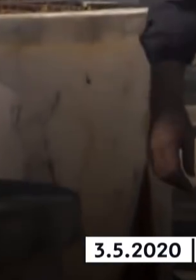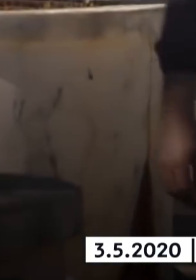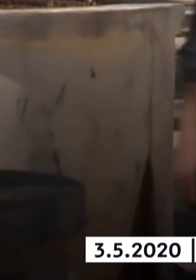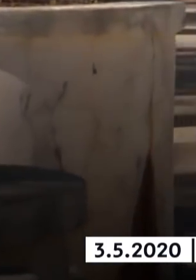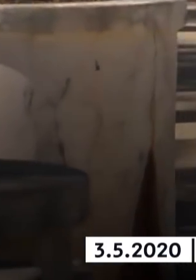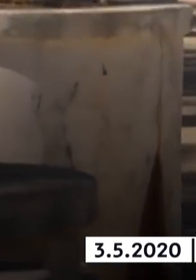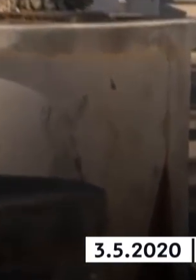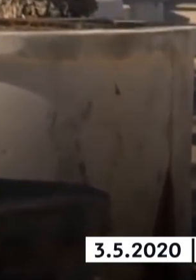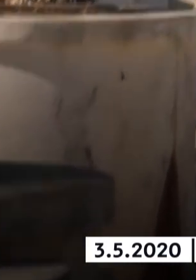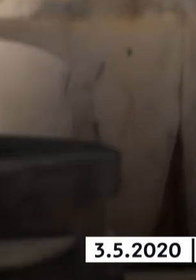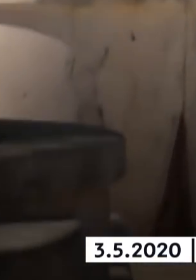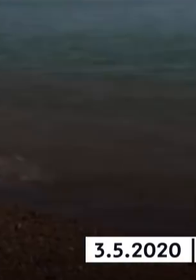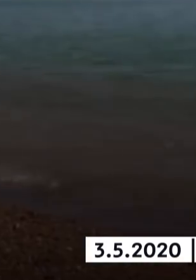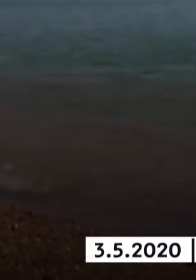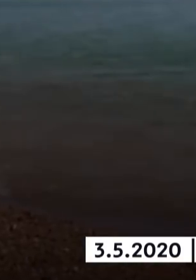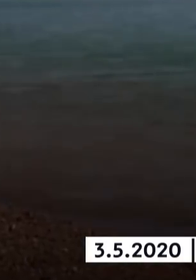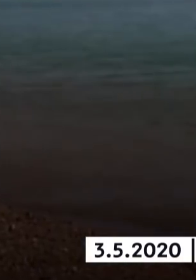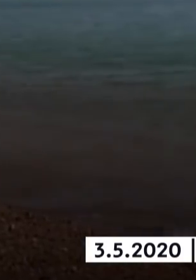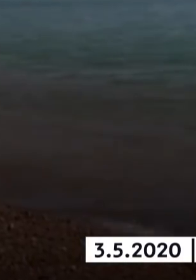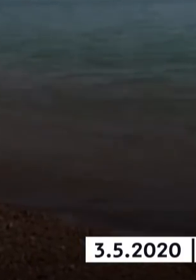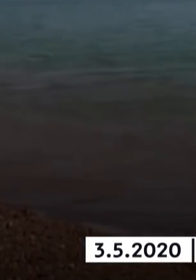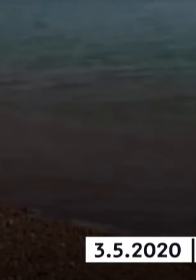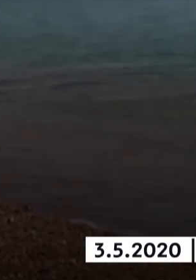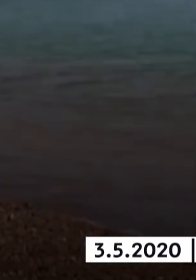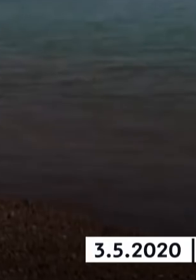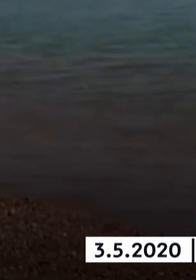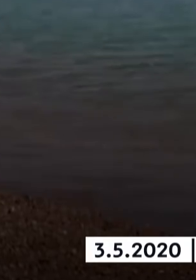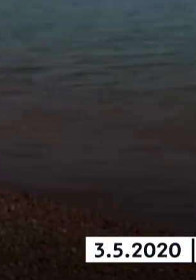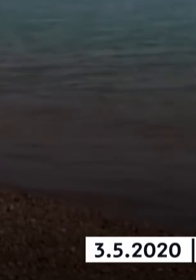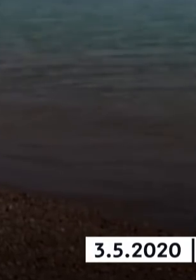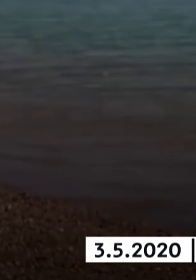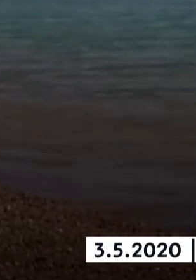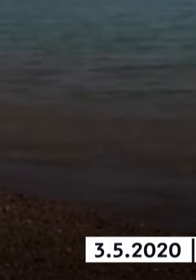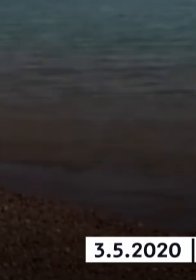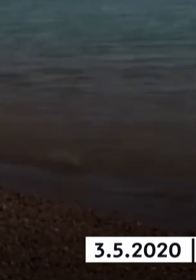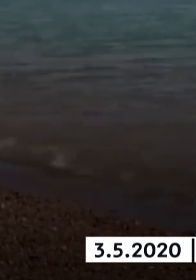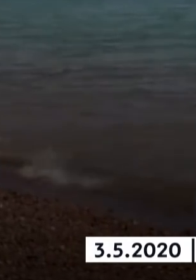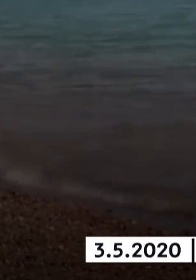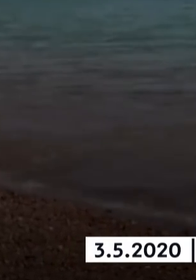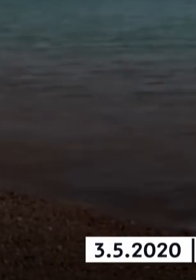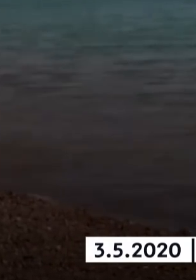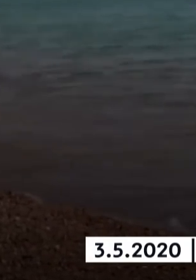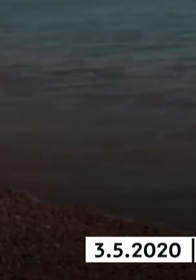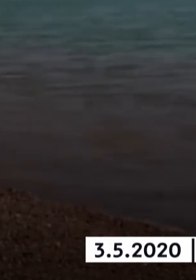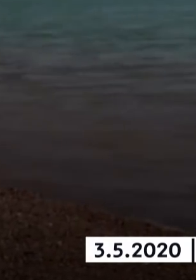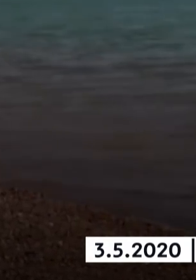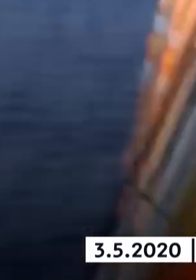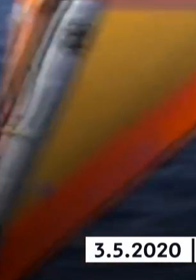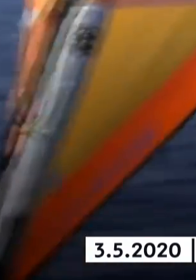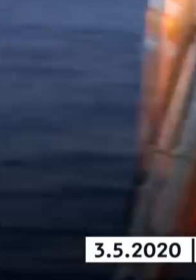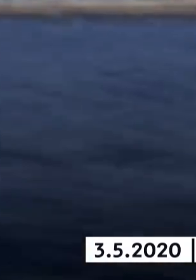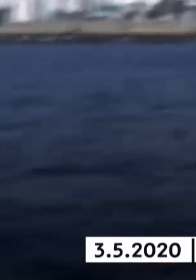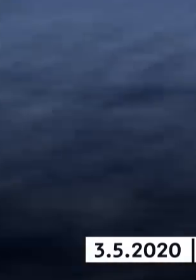וגם קטי משיבה אש. שעשינו טעות בזה ששמרנו את זה ולא שיתפנו את איגוד